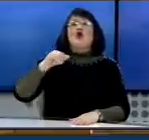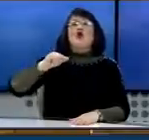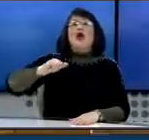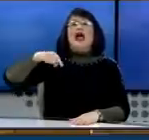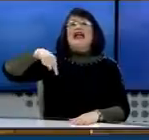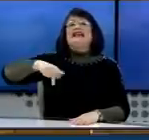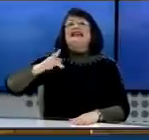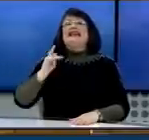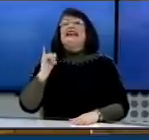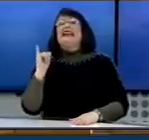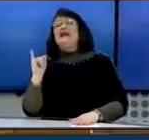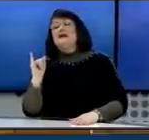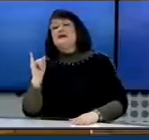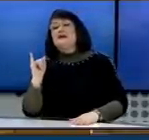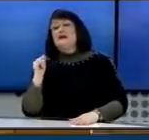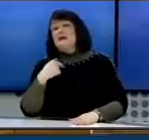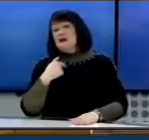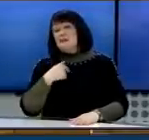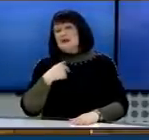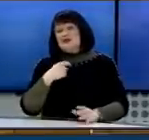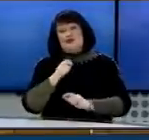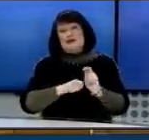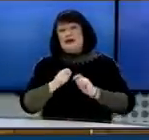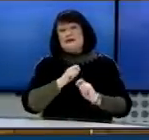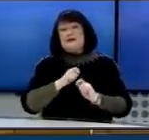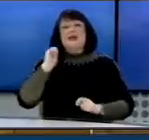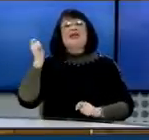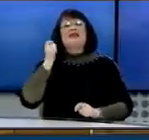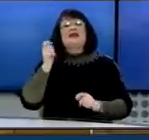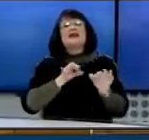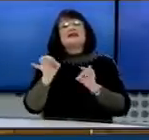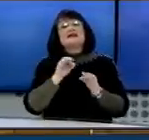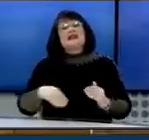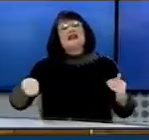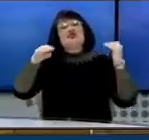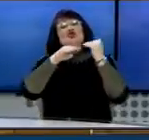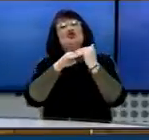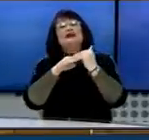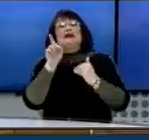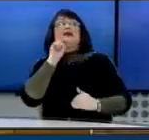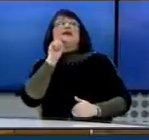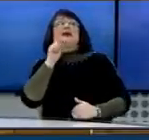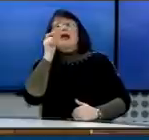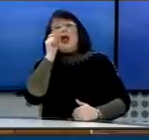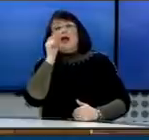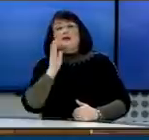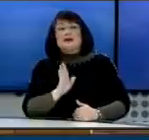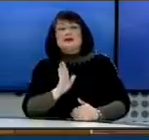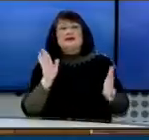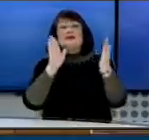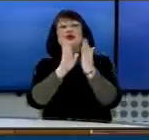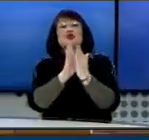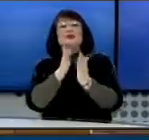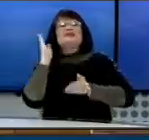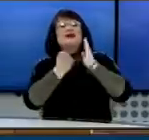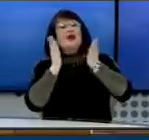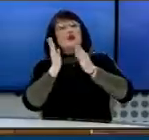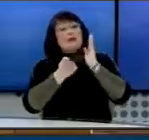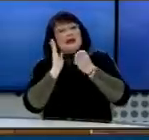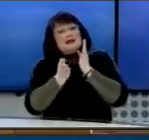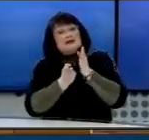μας έργο. Όπως και τα εθνικά σχέδια για την ισότητα των φύλων, για την αντιμετώπιση της